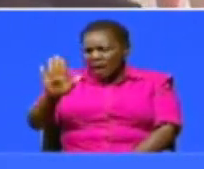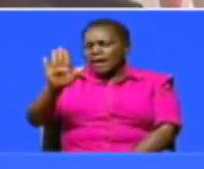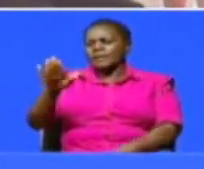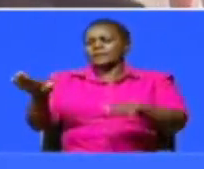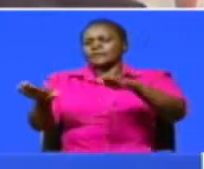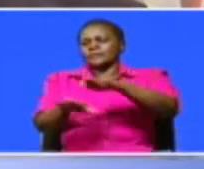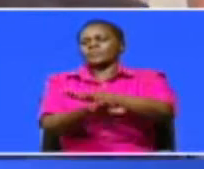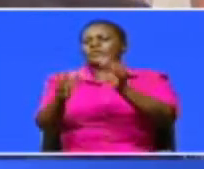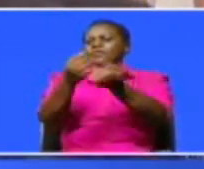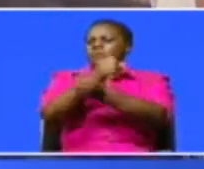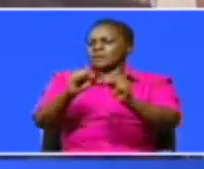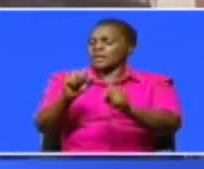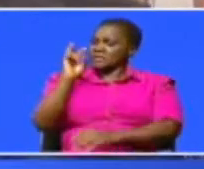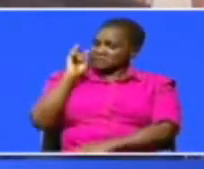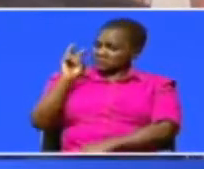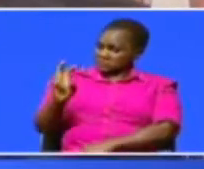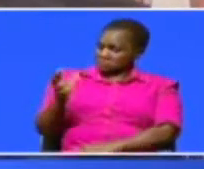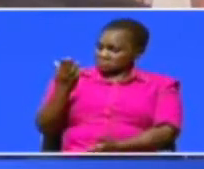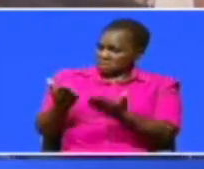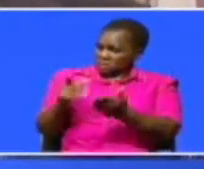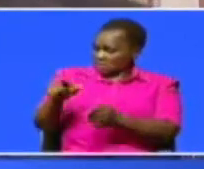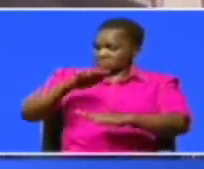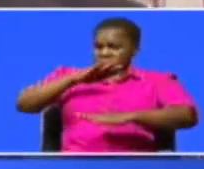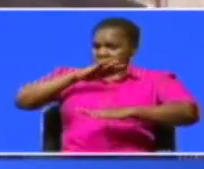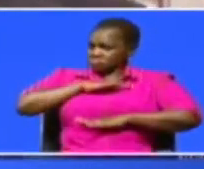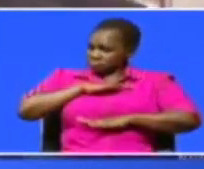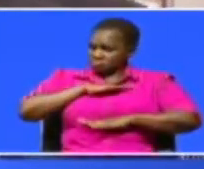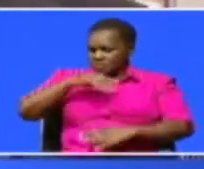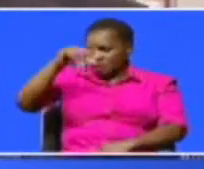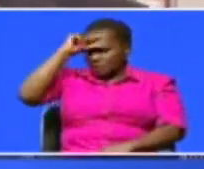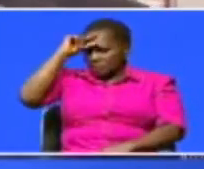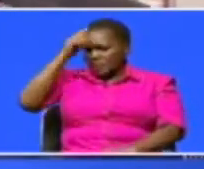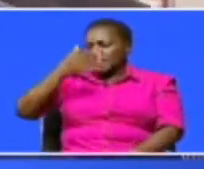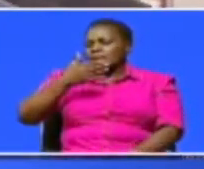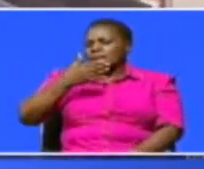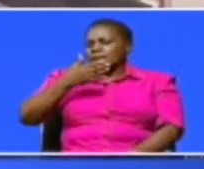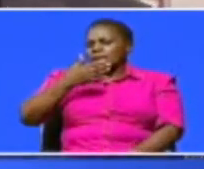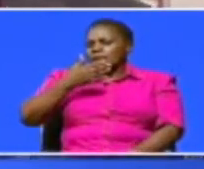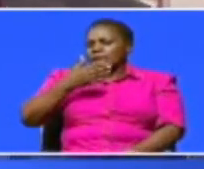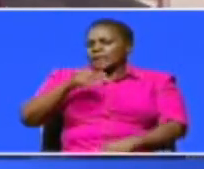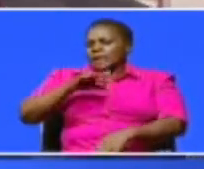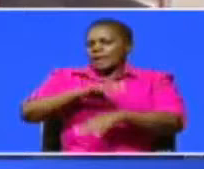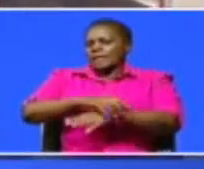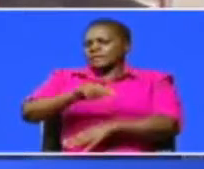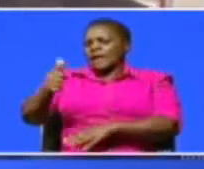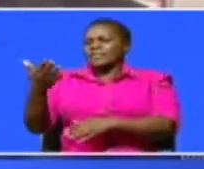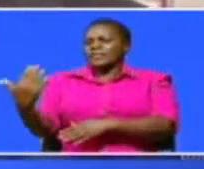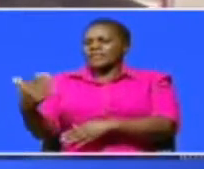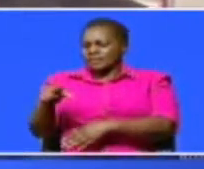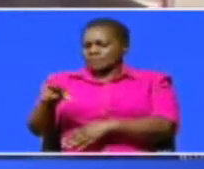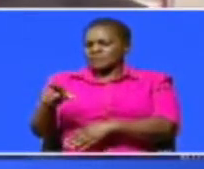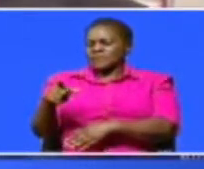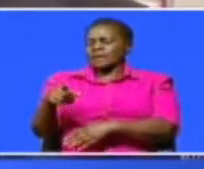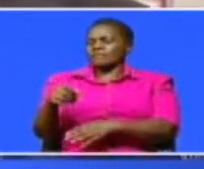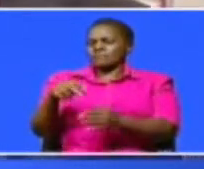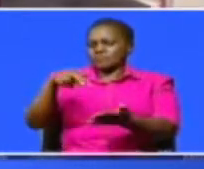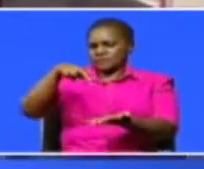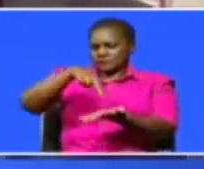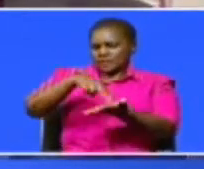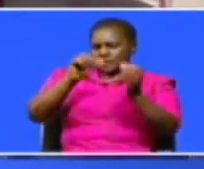deputy president. Kama anaona ya kwamba ametosheka na hiyo serikali na ameshika vitu zake na imetosha kuwa rais ya